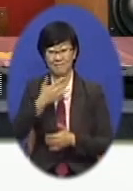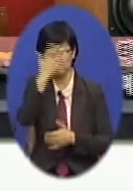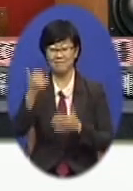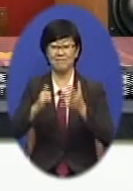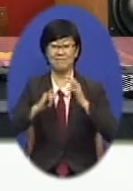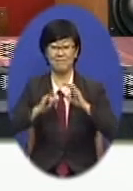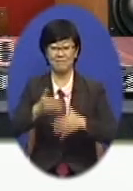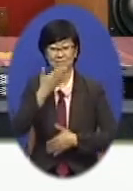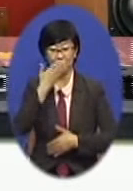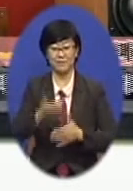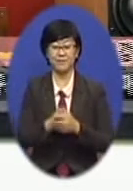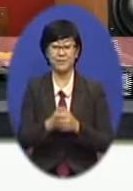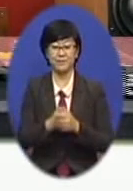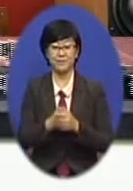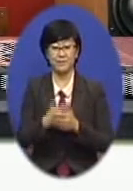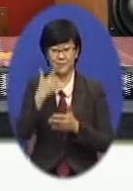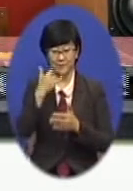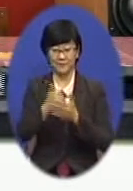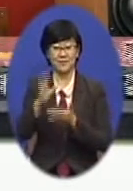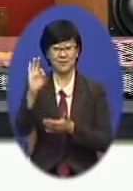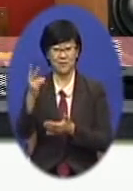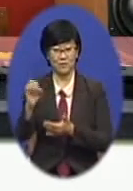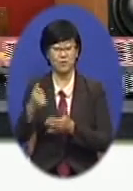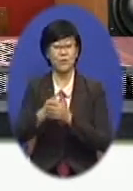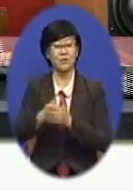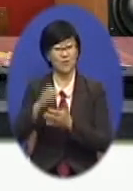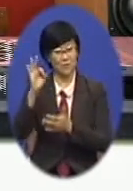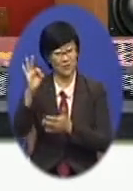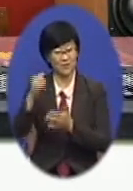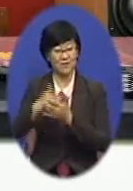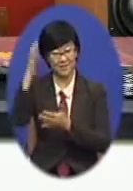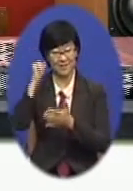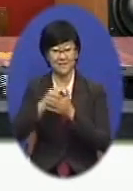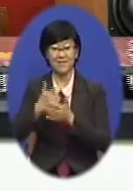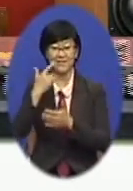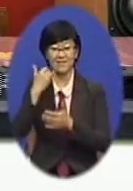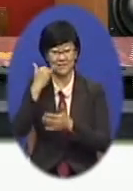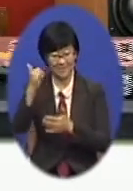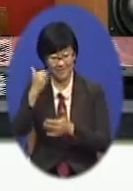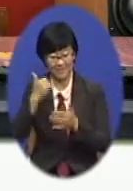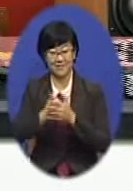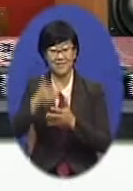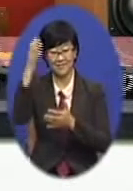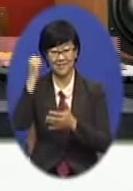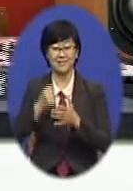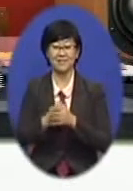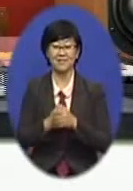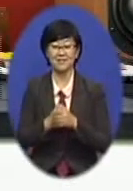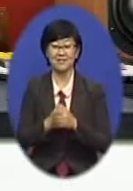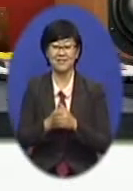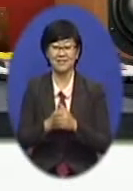아름다운 세상이 펼쳐질까요? 부모님께 용돈 드리는 거 잊지 마시고 부모님 전화 자주 드리는 거 잊지